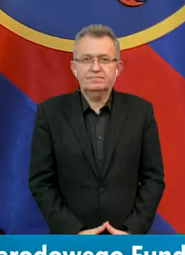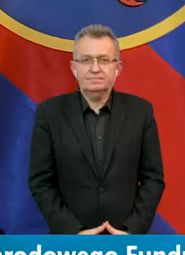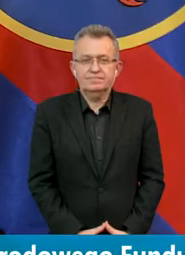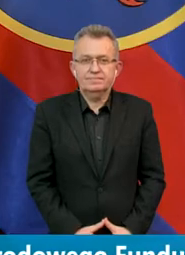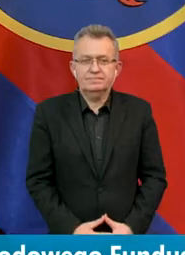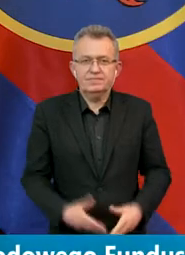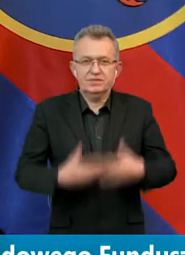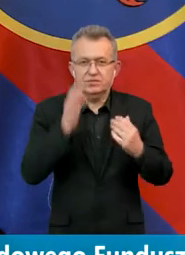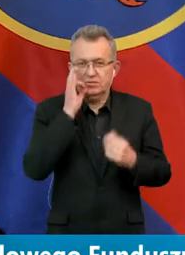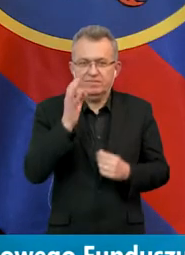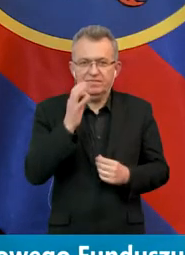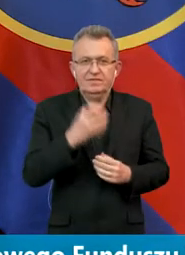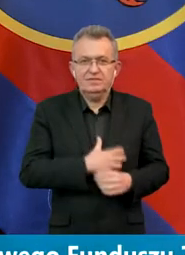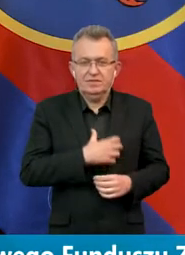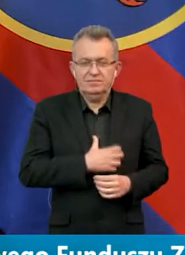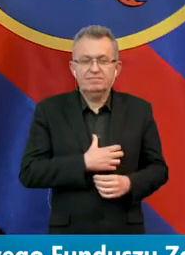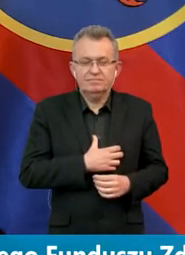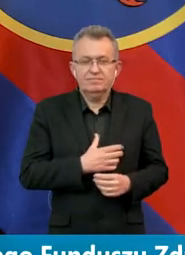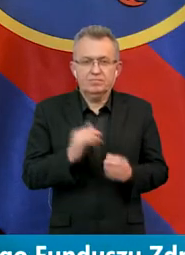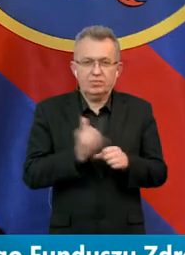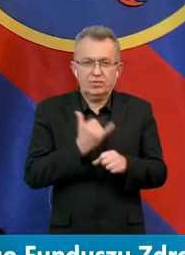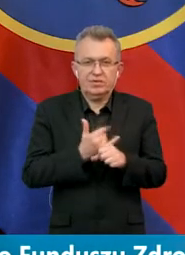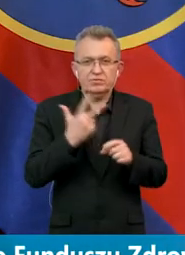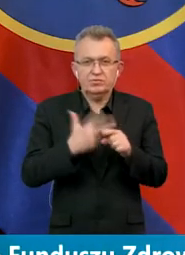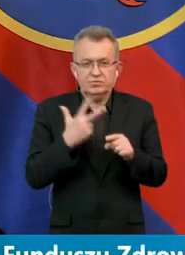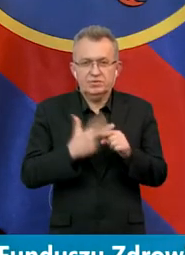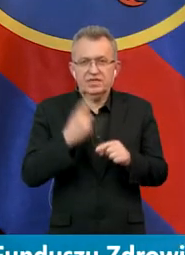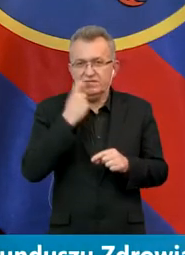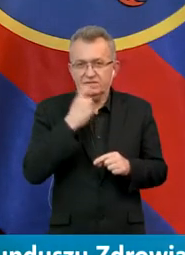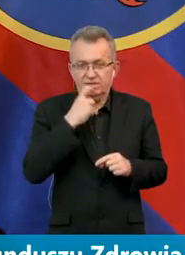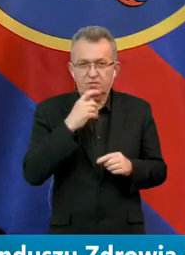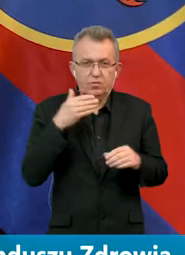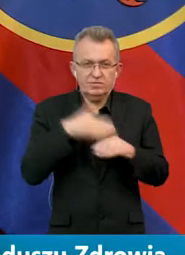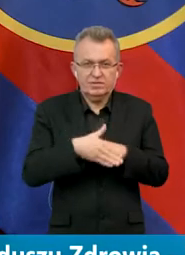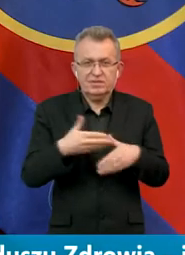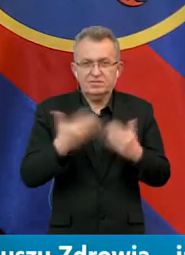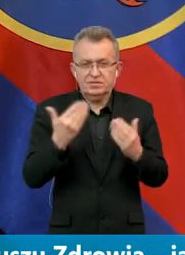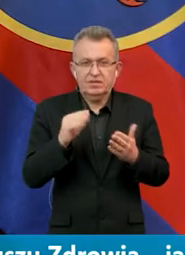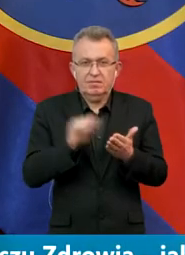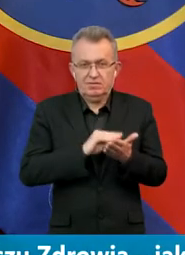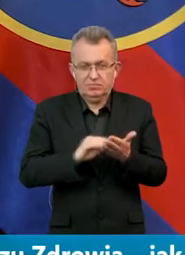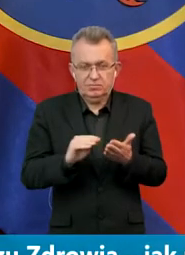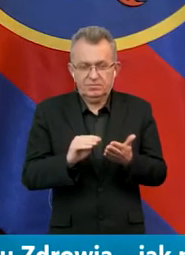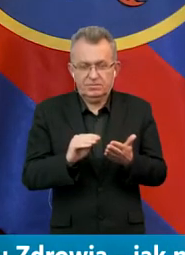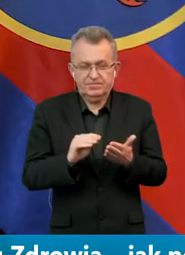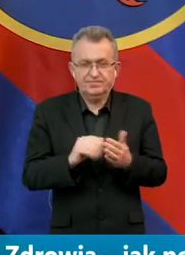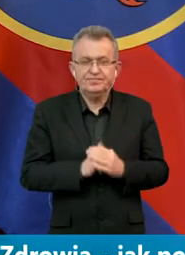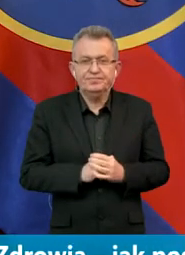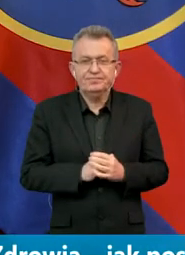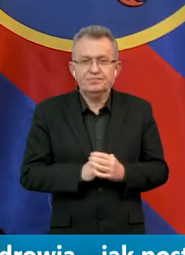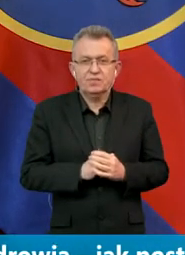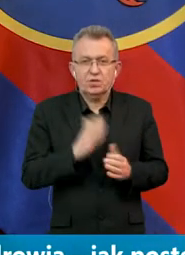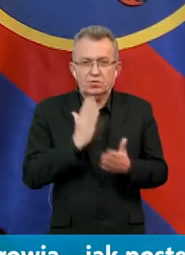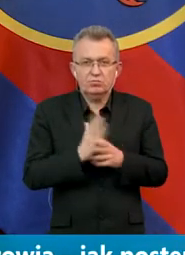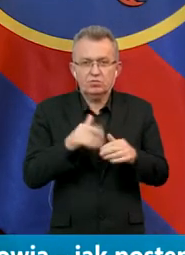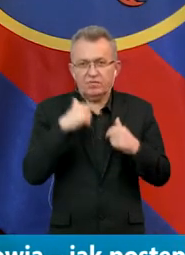Dzień dobry, witam serdecznie. Piątek, 30 kwietnia, ostatni dzień miesiąca. Już